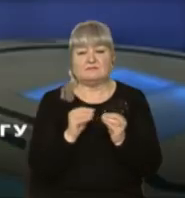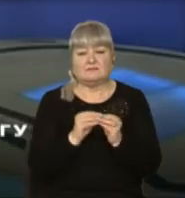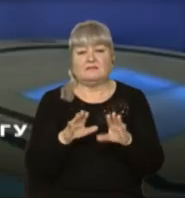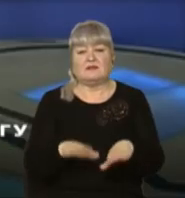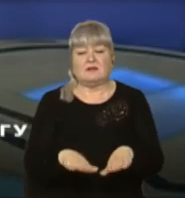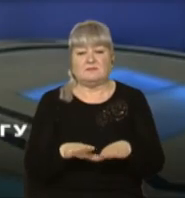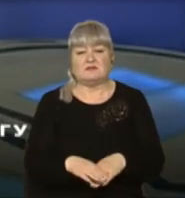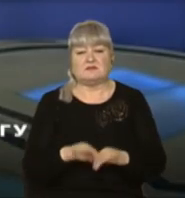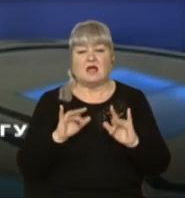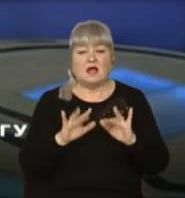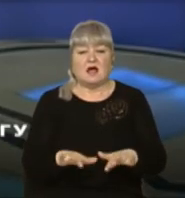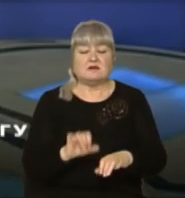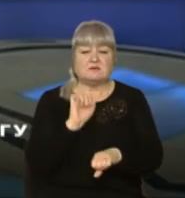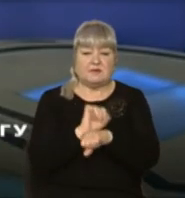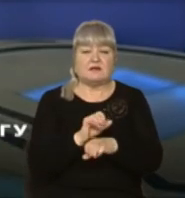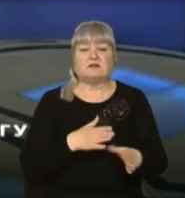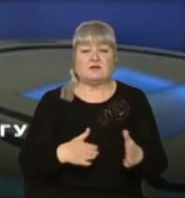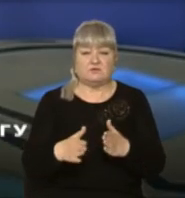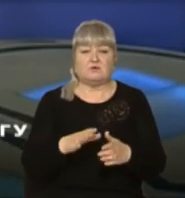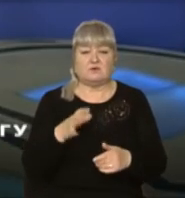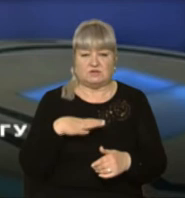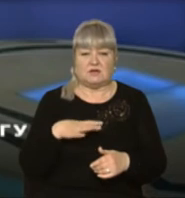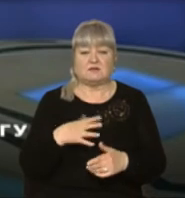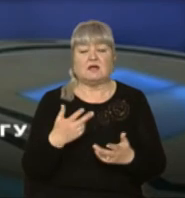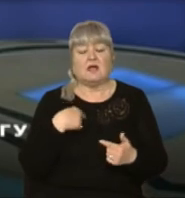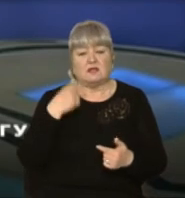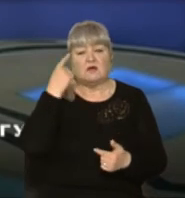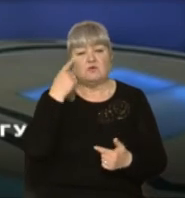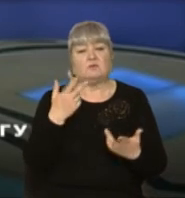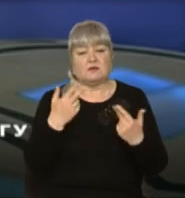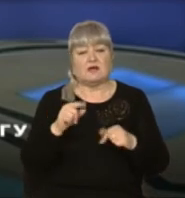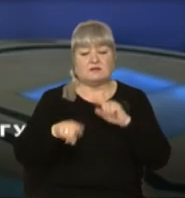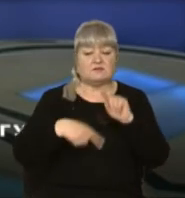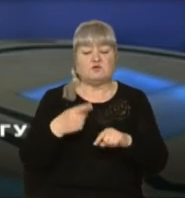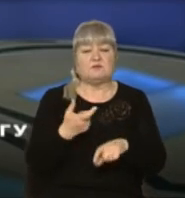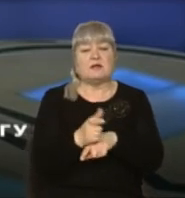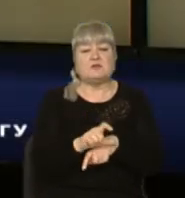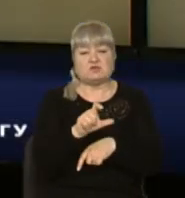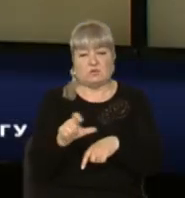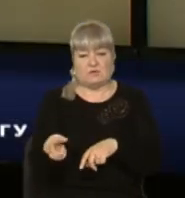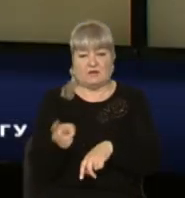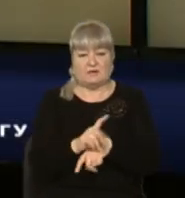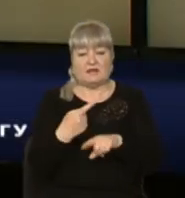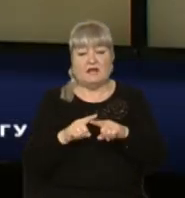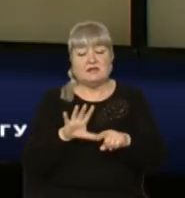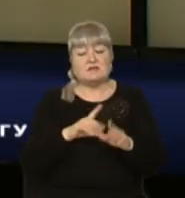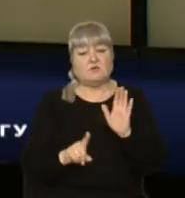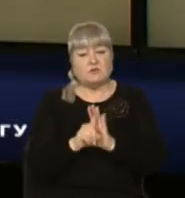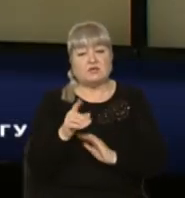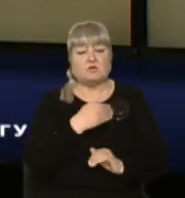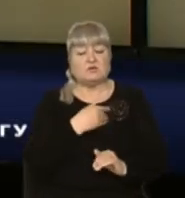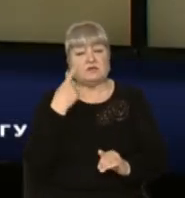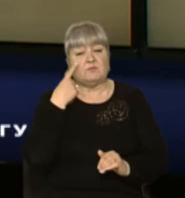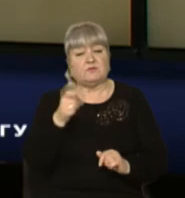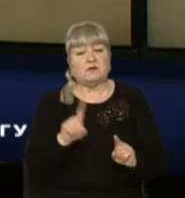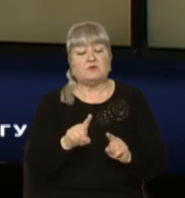протесту перекриття дороги. Чи чекати їх знову? Я думаю, що так. Тому що я думаю, що наступний раз більше громади прийде. Це був початок. Ми хотіли повідомити, що так